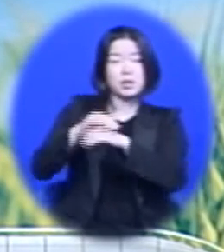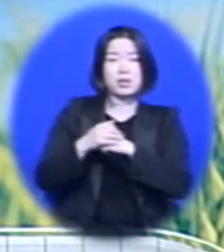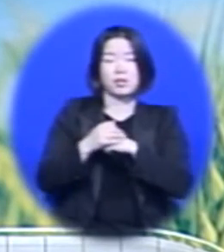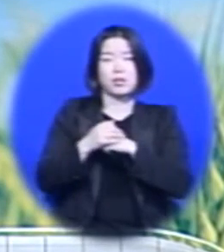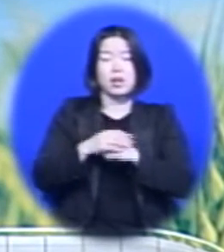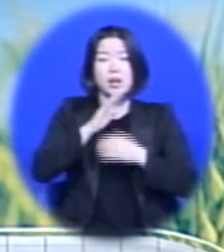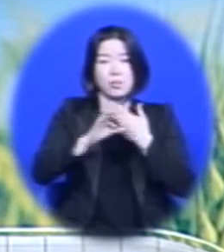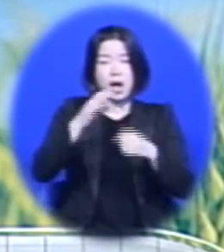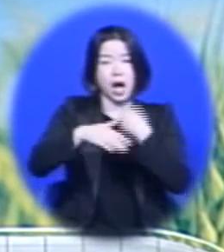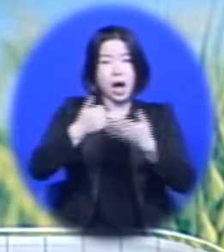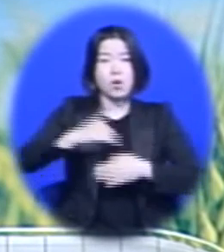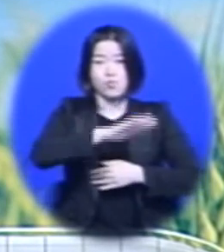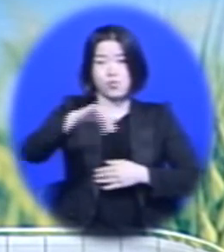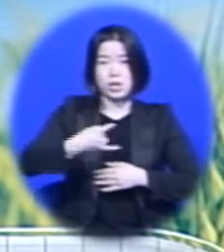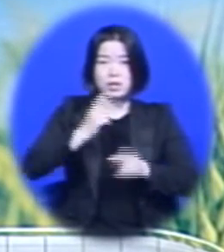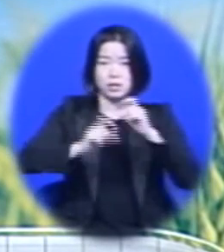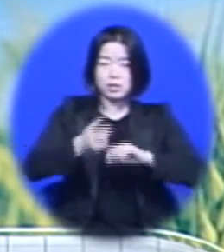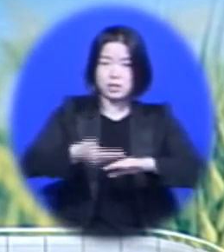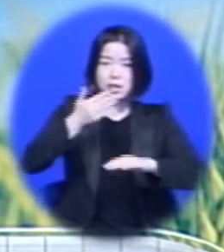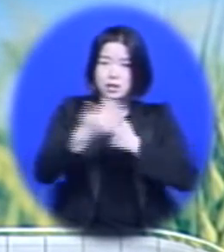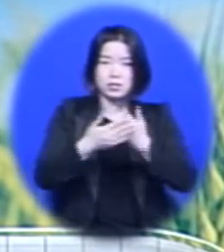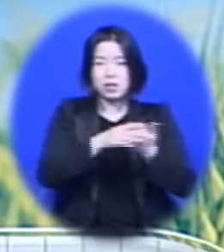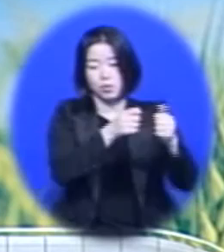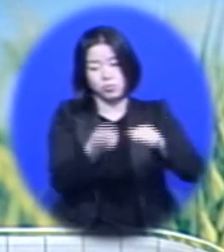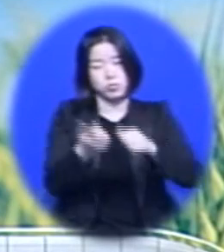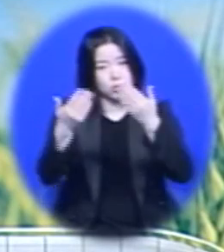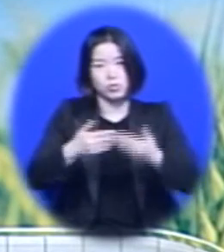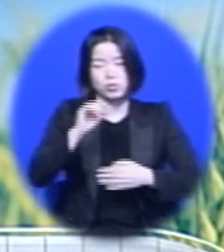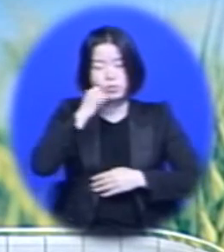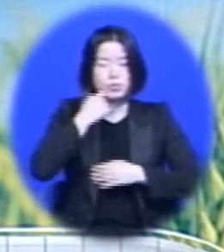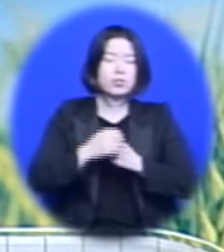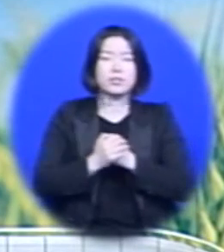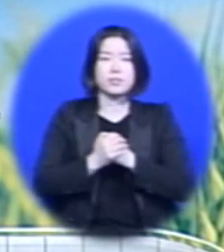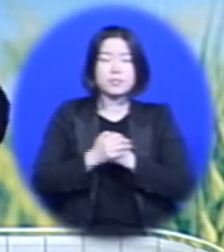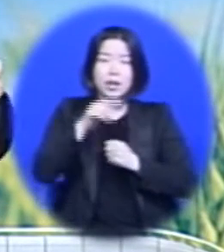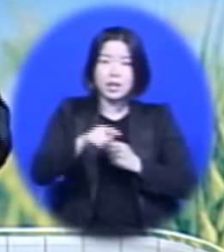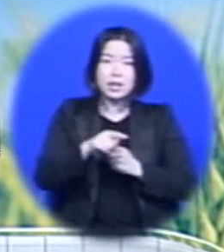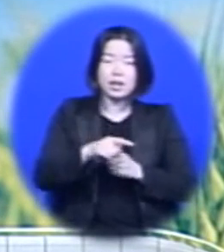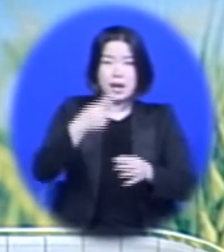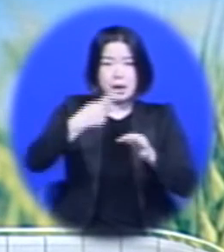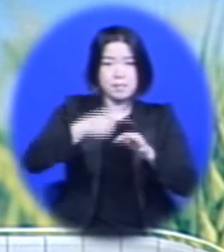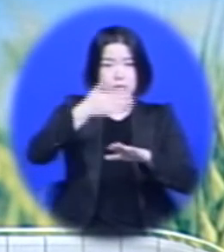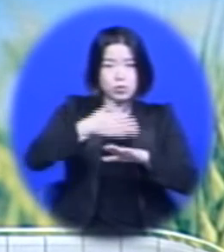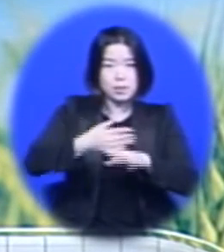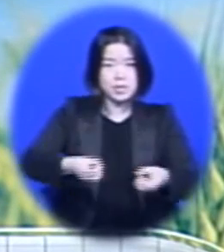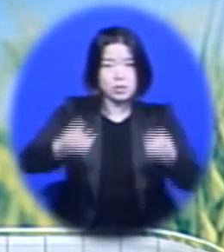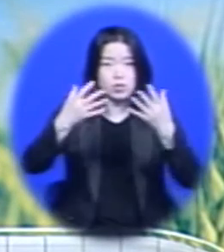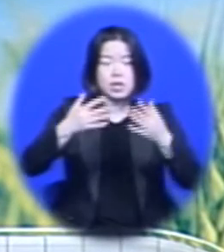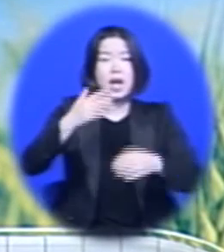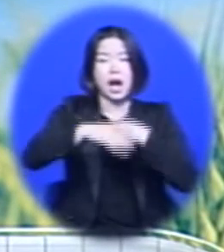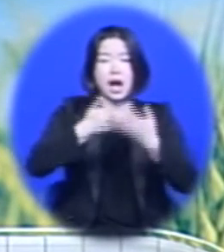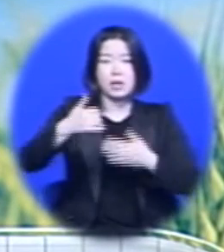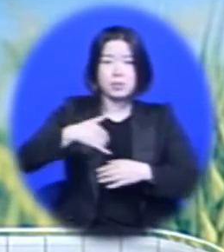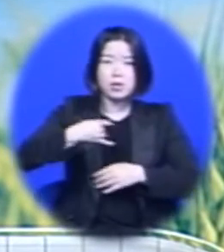그러면 하나님은 우리에게 더 이상 은혜를 부으실 수가 없습니다. 이것이 맥주 감사주일에 하나님께서